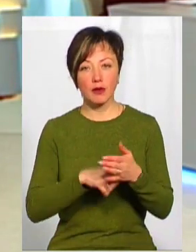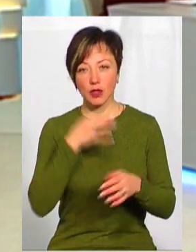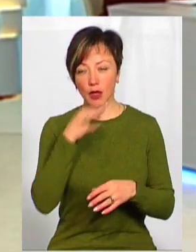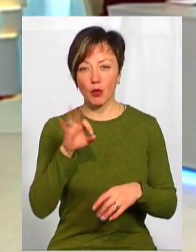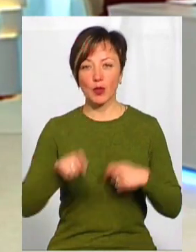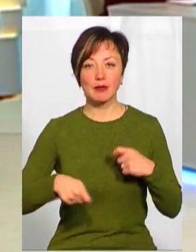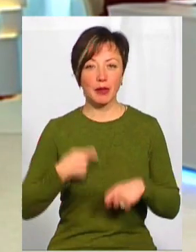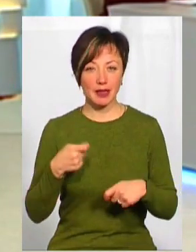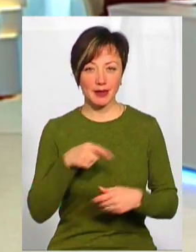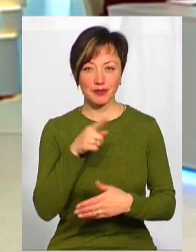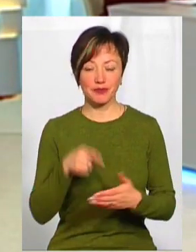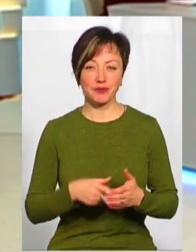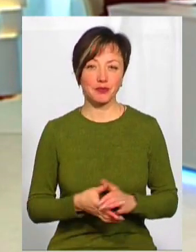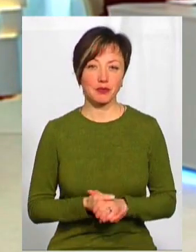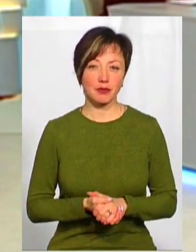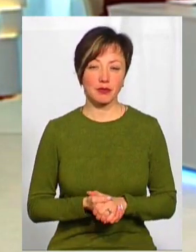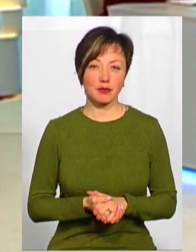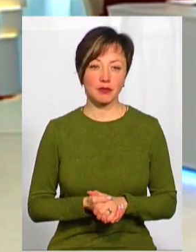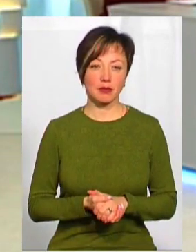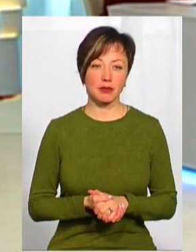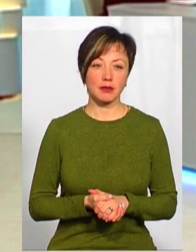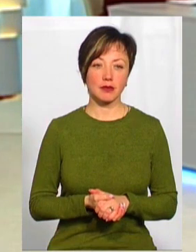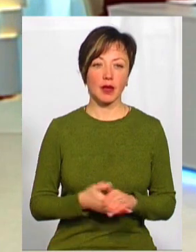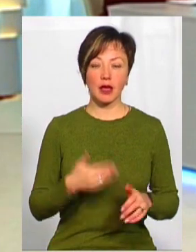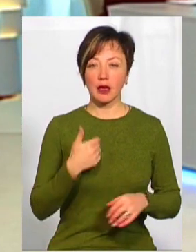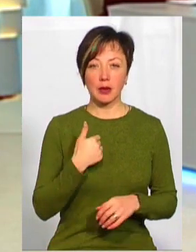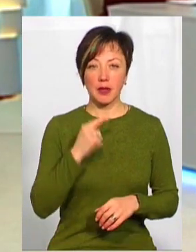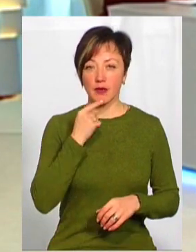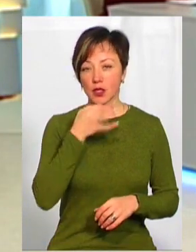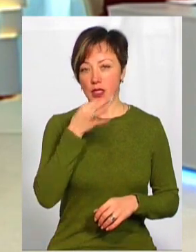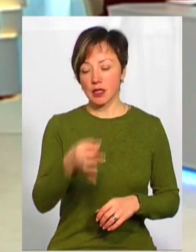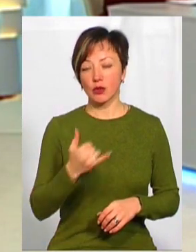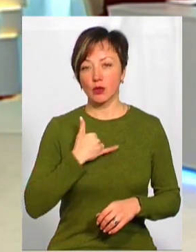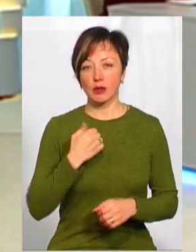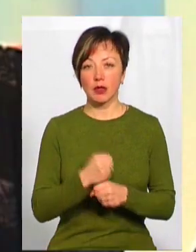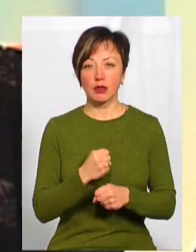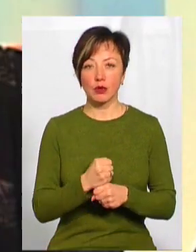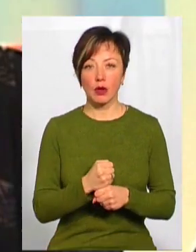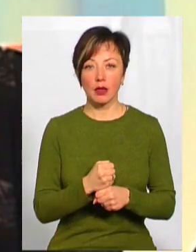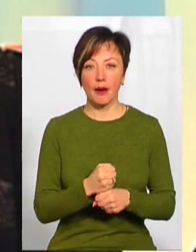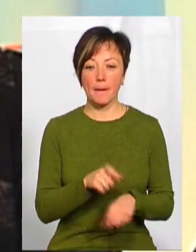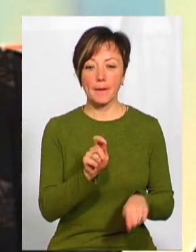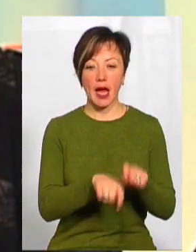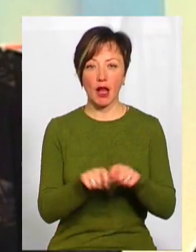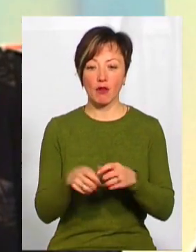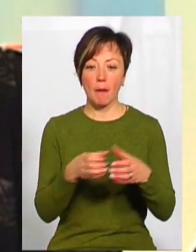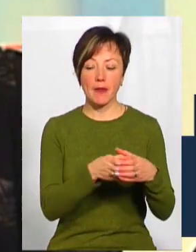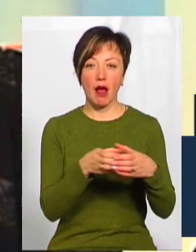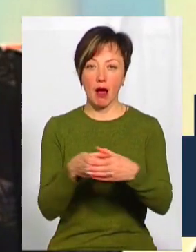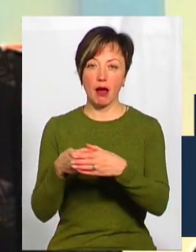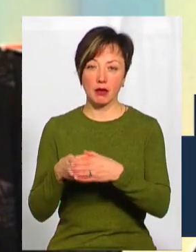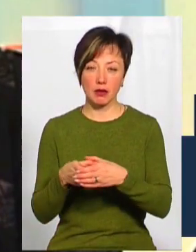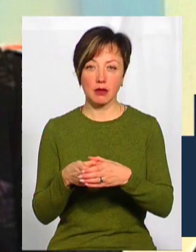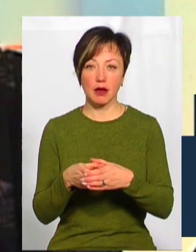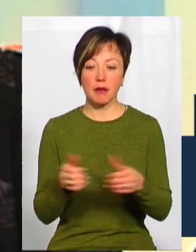скажете про збитки? Ну, збитки, бачите, мені важко судити. У нас працює рейдові бригади в кожному лісгоспі,